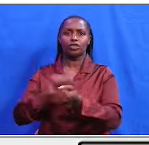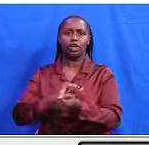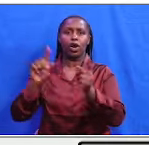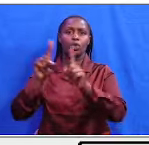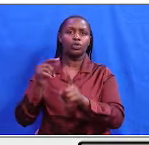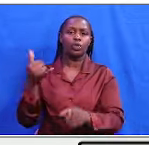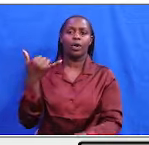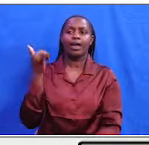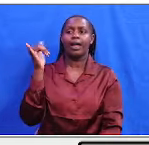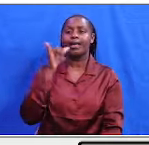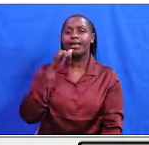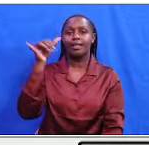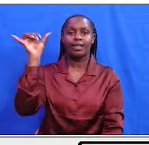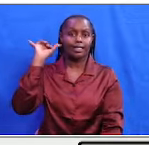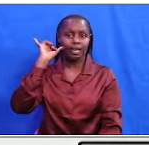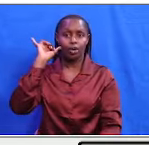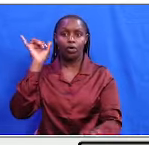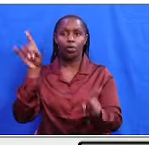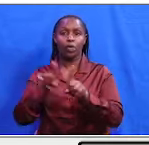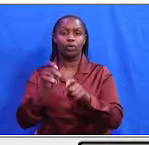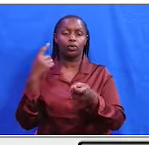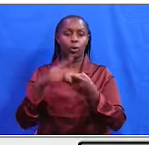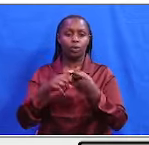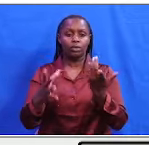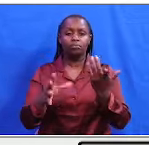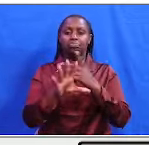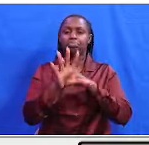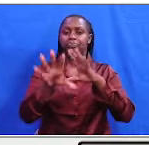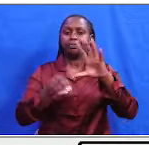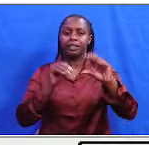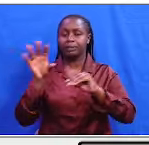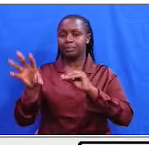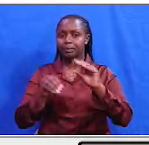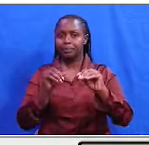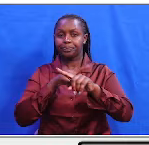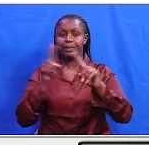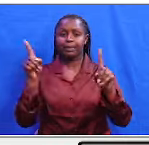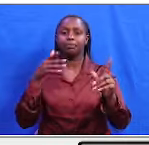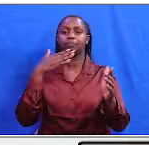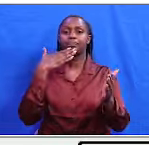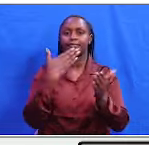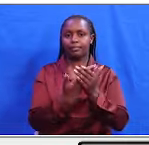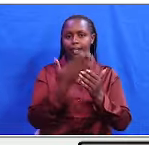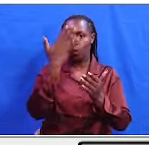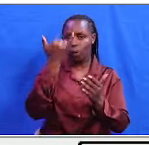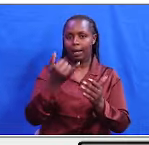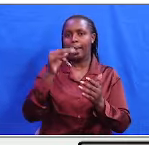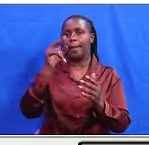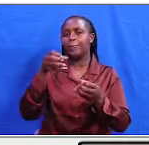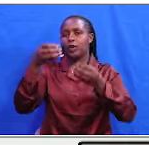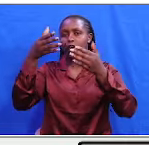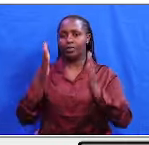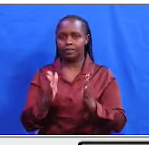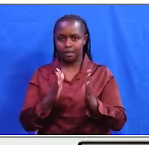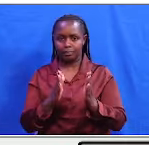mesa ikaibiwa hapa na ikapelekwa hiyo kijiji. Lakini nashukuru maafisa wa Unstructured Unit akiongozwa